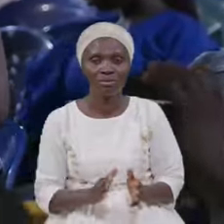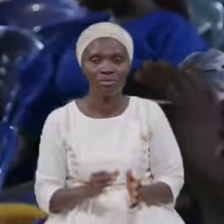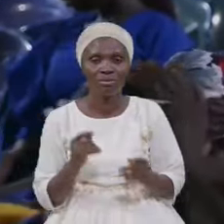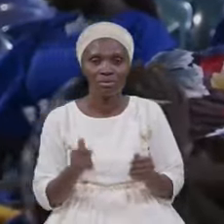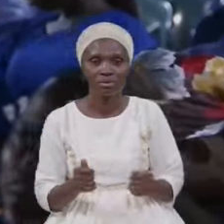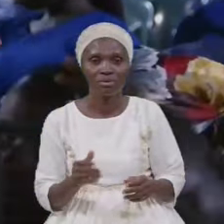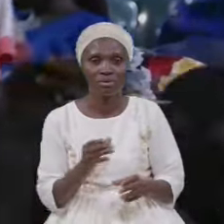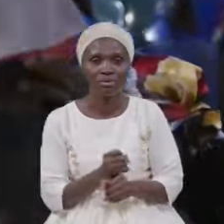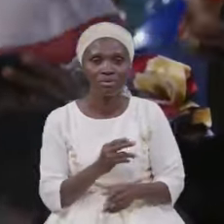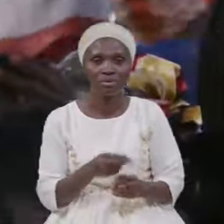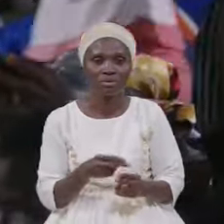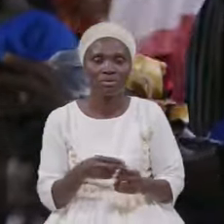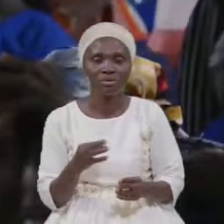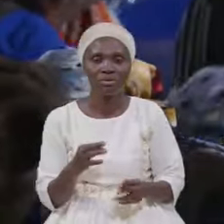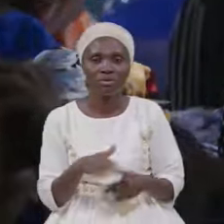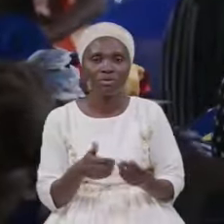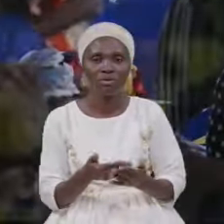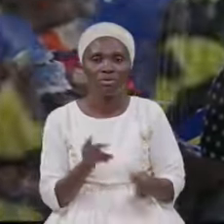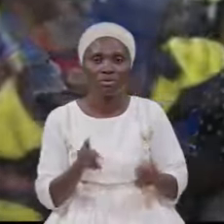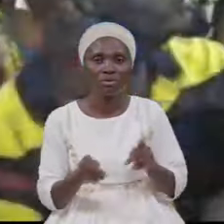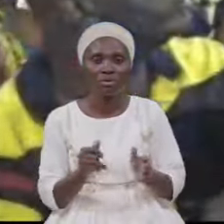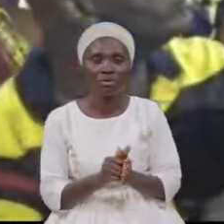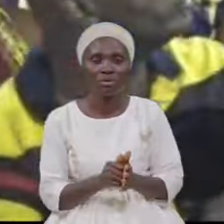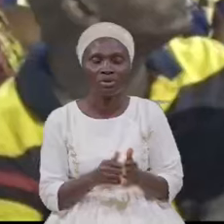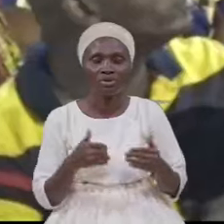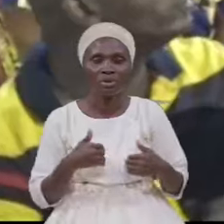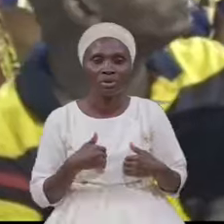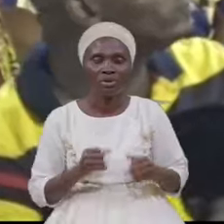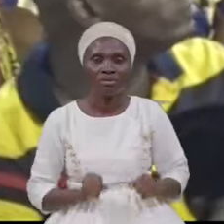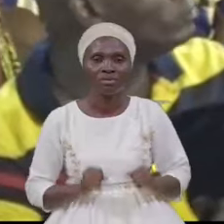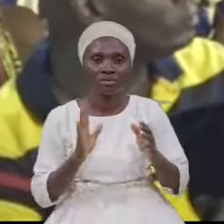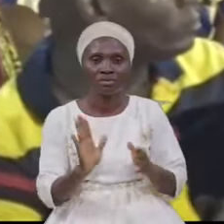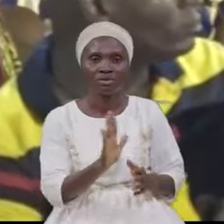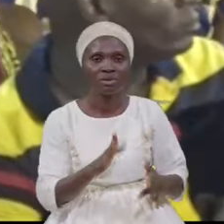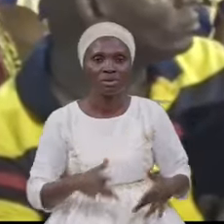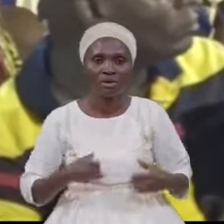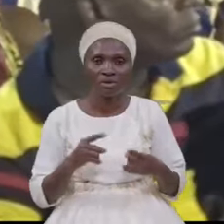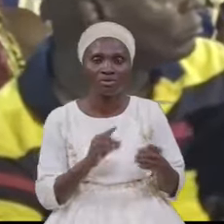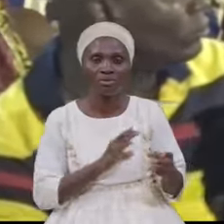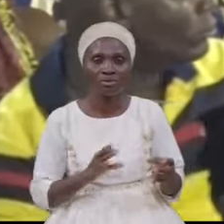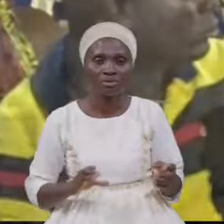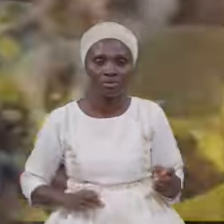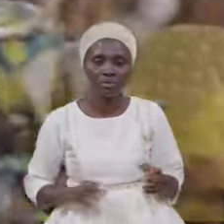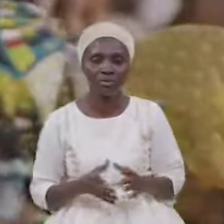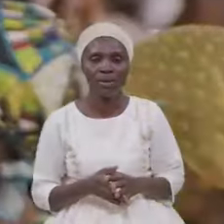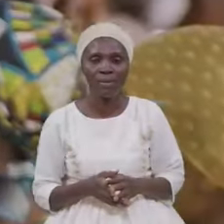Dans nos différentes nations, dans nos régions, s'il vous plaît, occupons-nous de ceux-là qui ont donné leur vie au